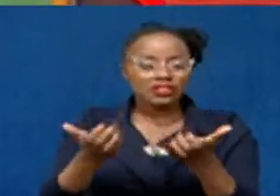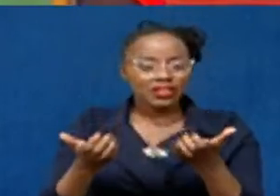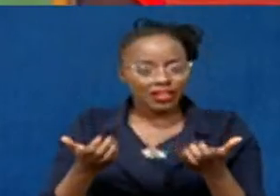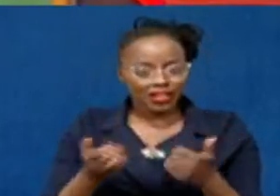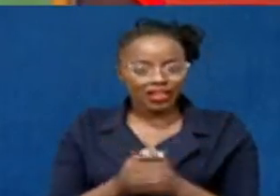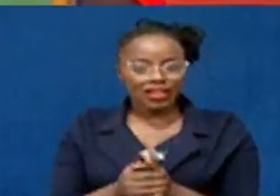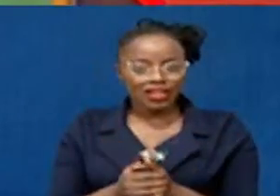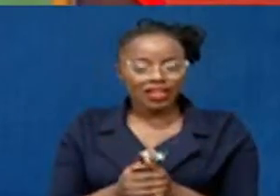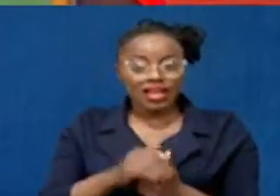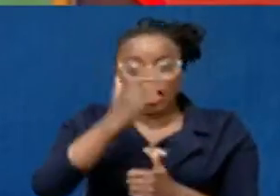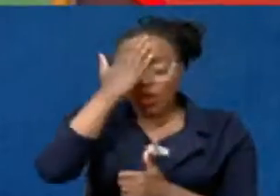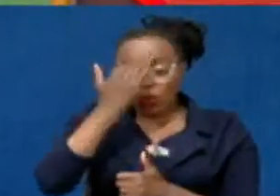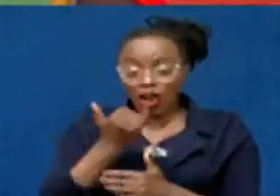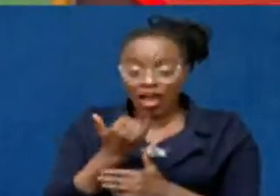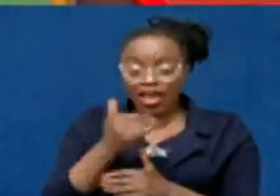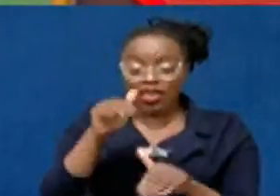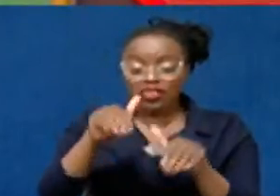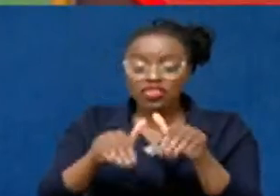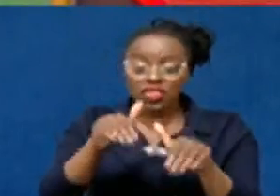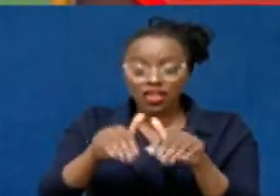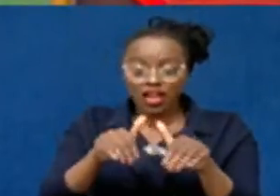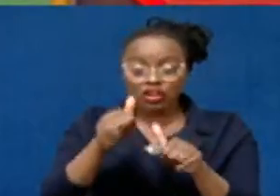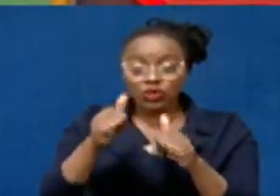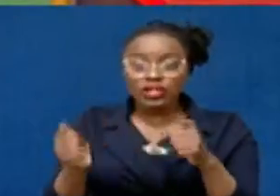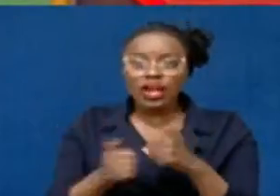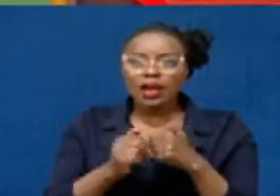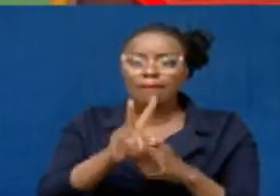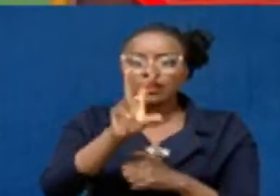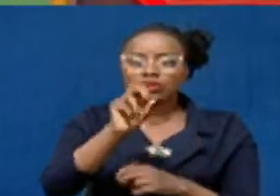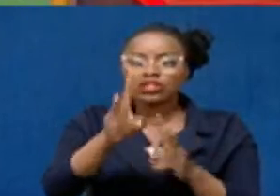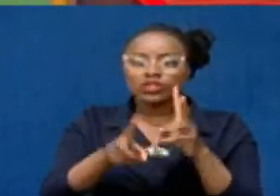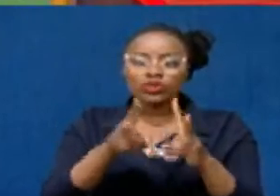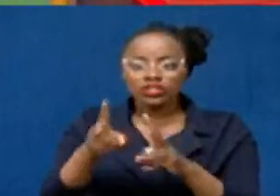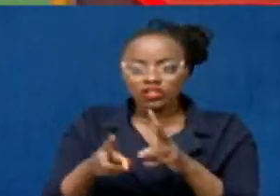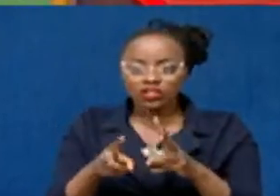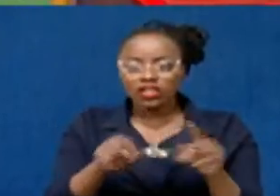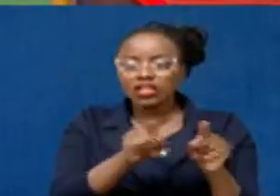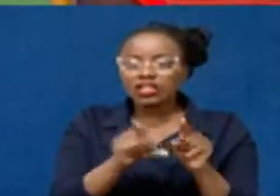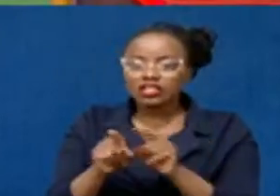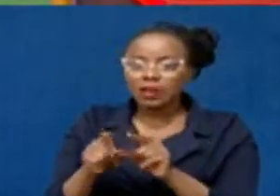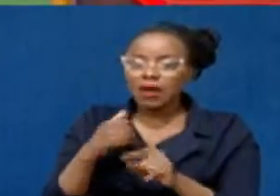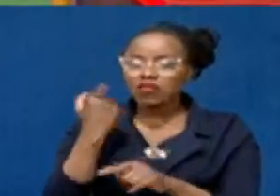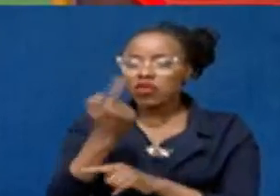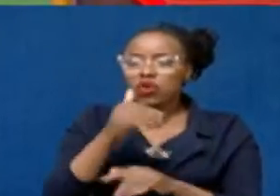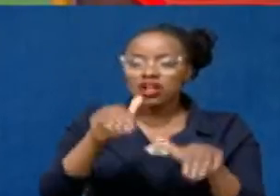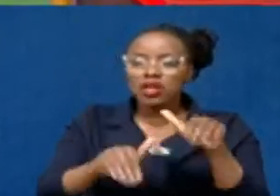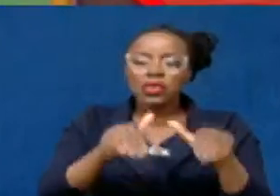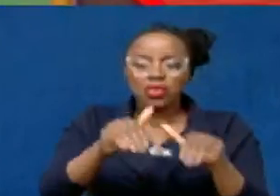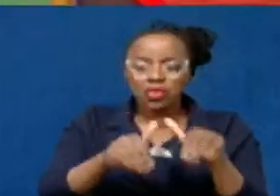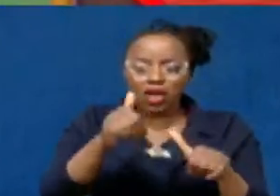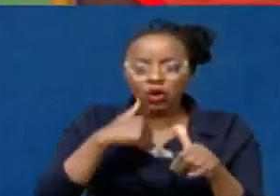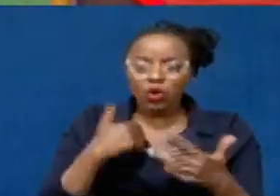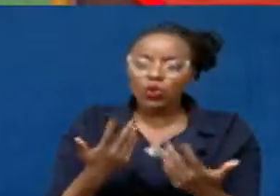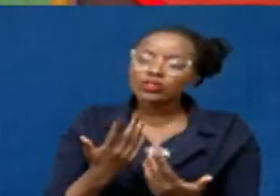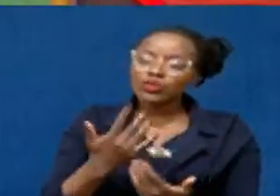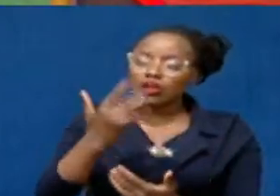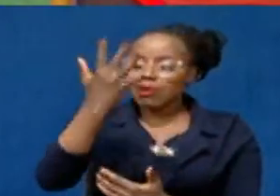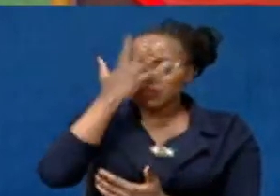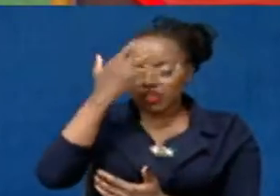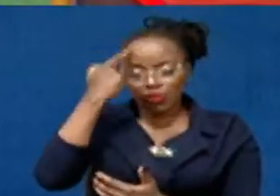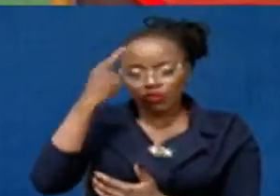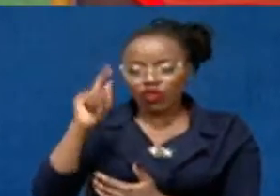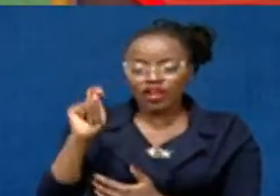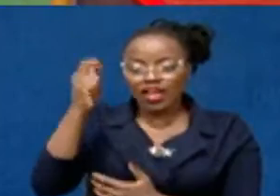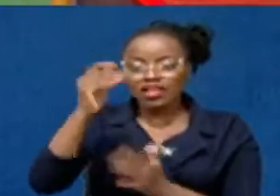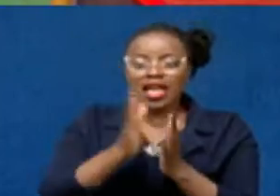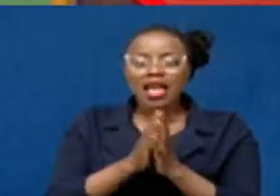unahitajika ili uchaguzi ambao utakuweko 2022 usiwe uchaguzi ambao utaaibisha Wakenya